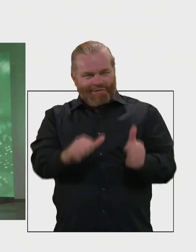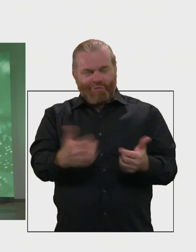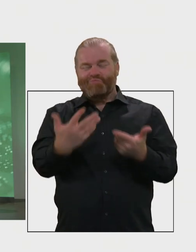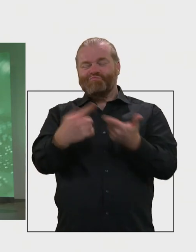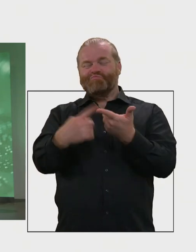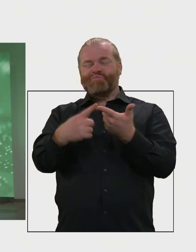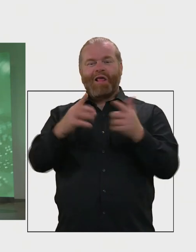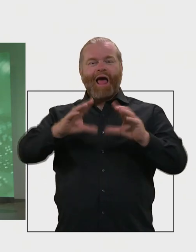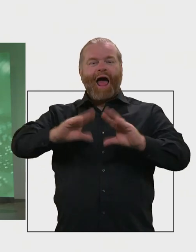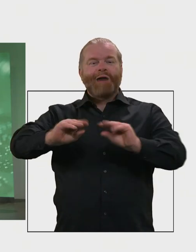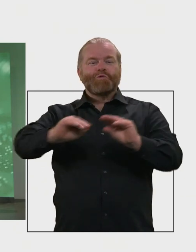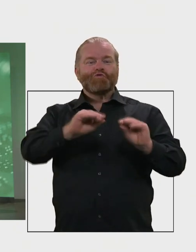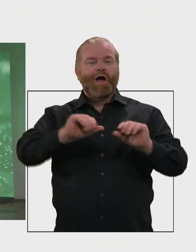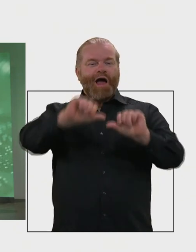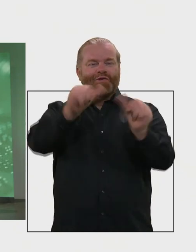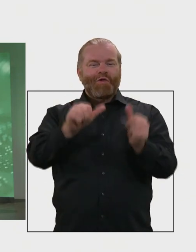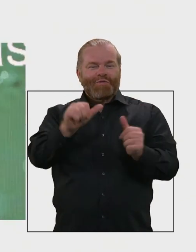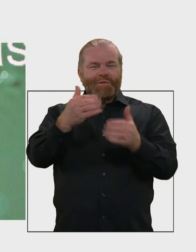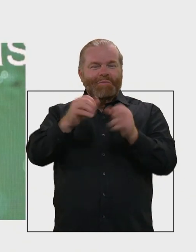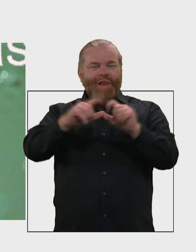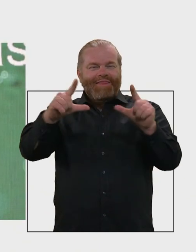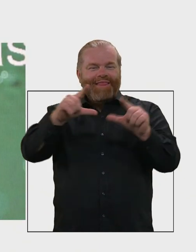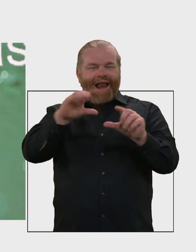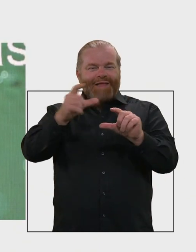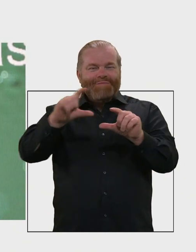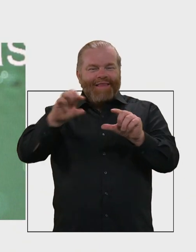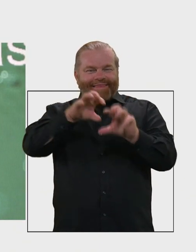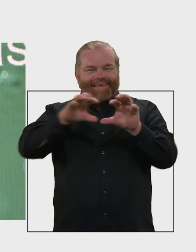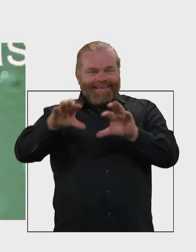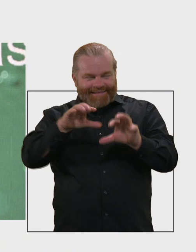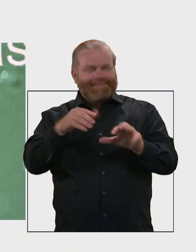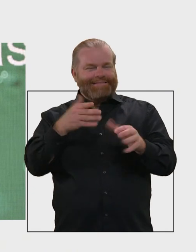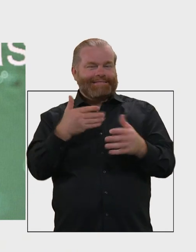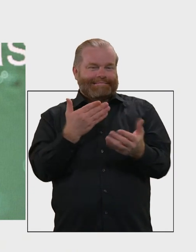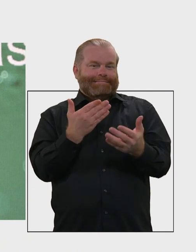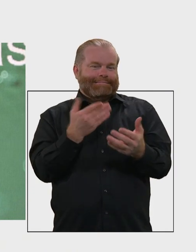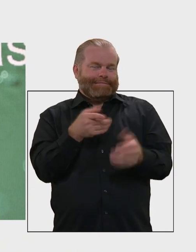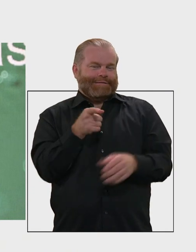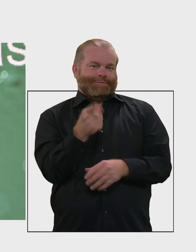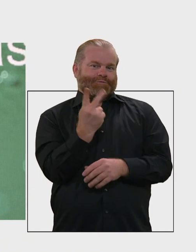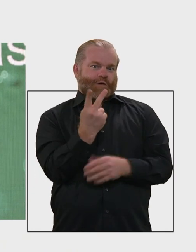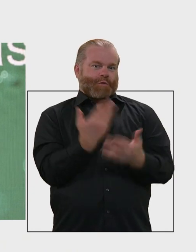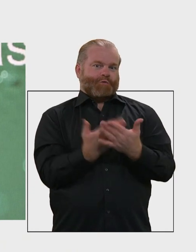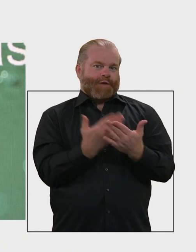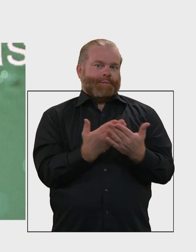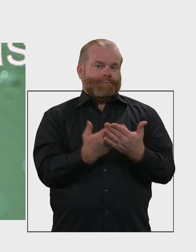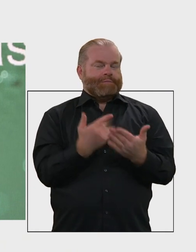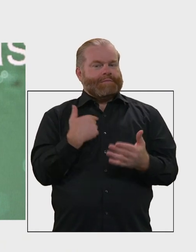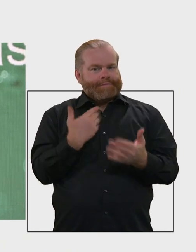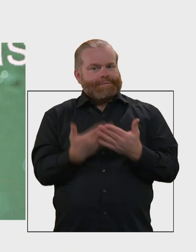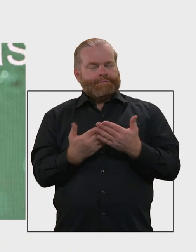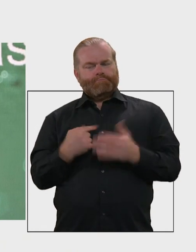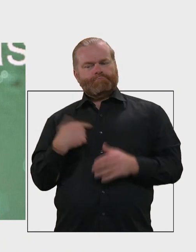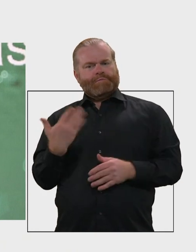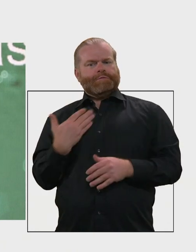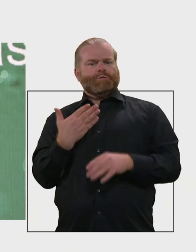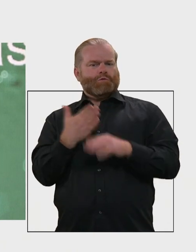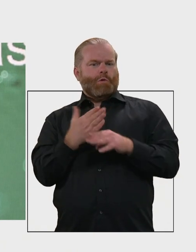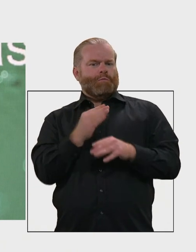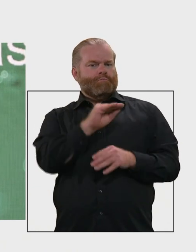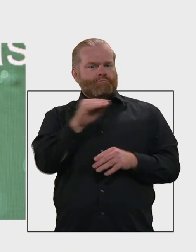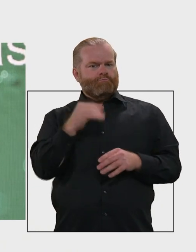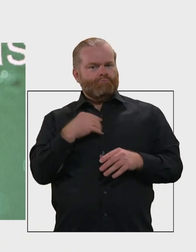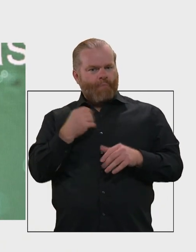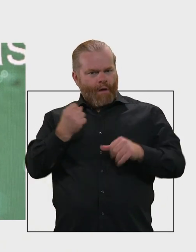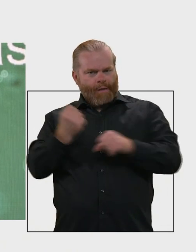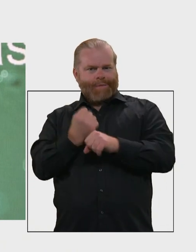Also das sind schon zwei Beispiele, also wo wir schon gesagt haben, also wir arbeiten an all diesen Dingen sozusagen mit,